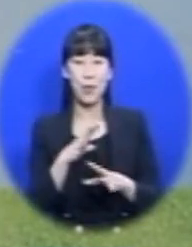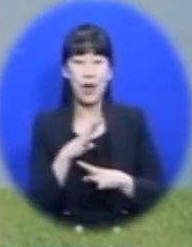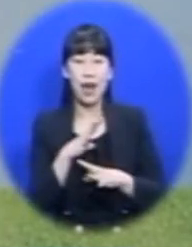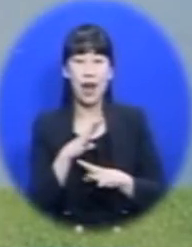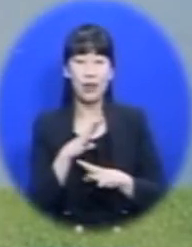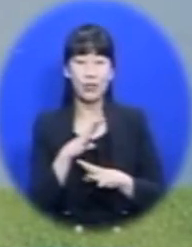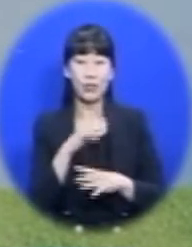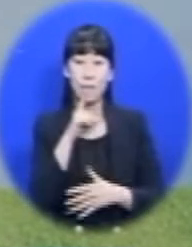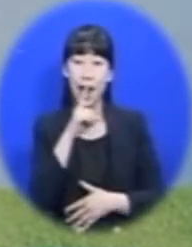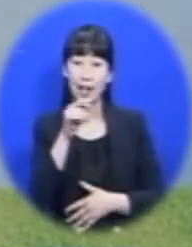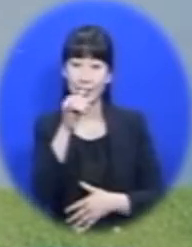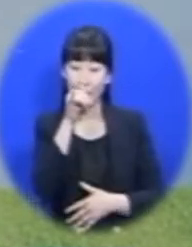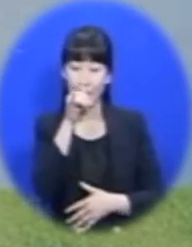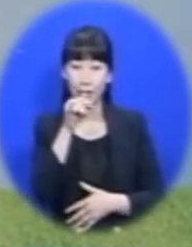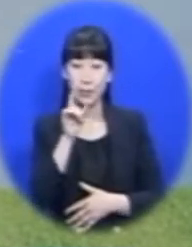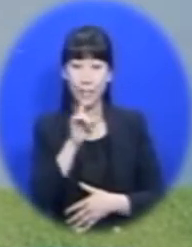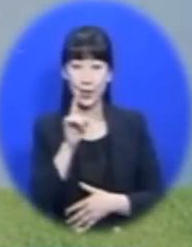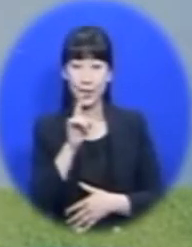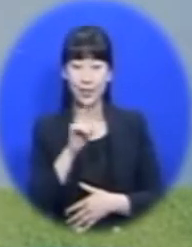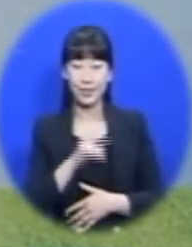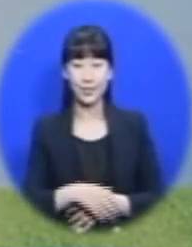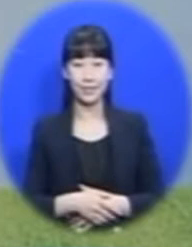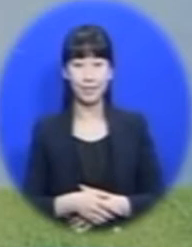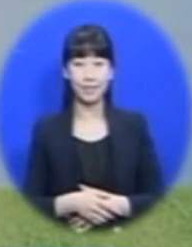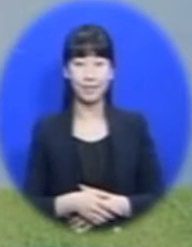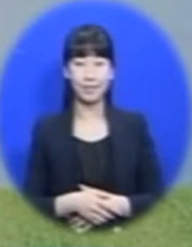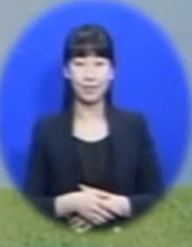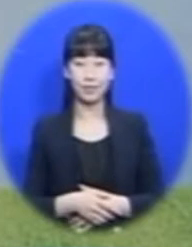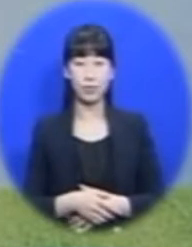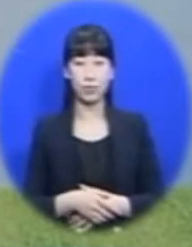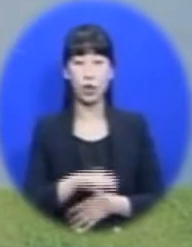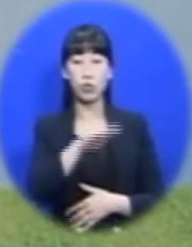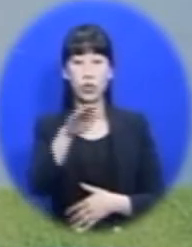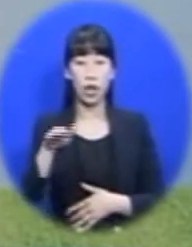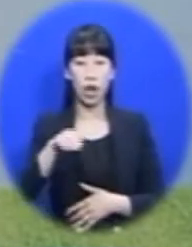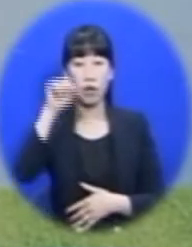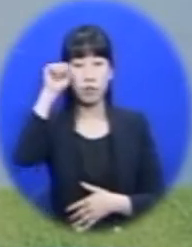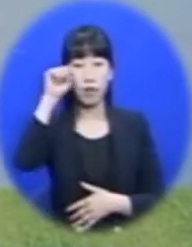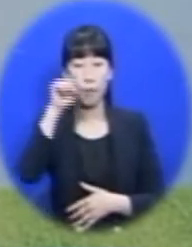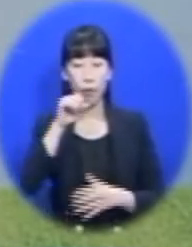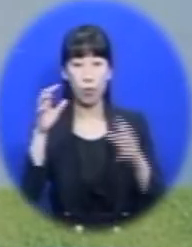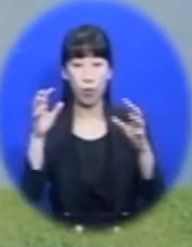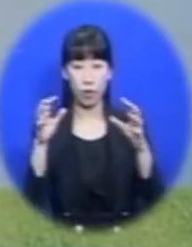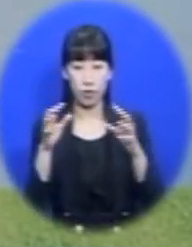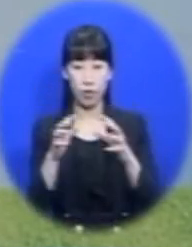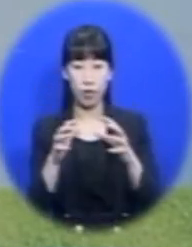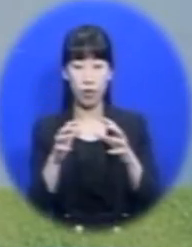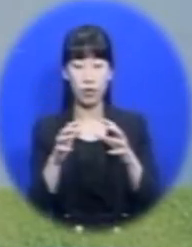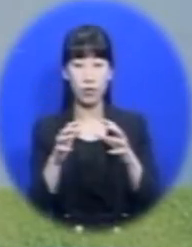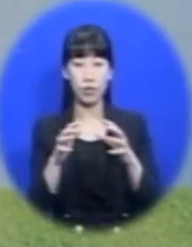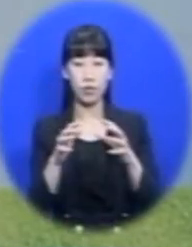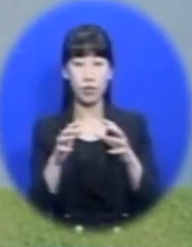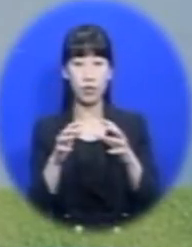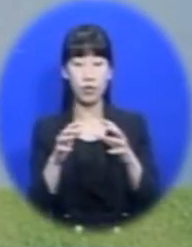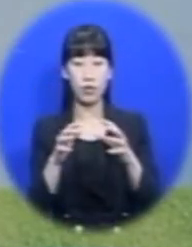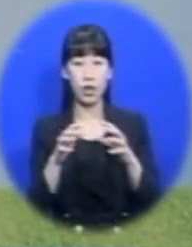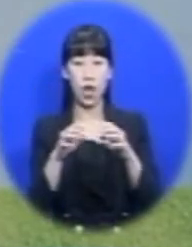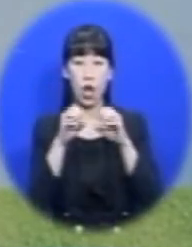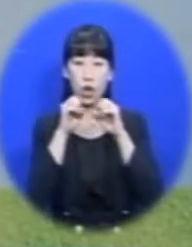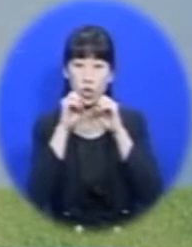있었어요. 여러분, 우리가 이렇게 새벽마다 모여서 이제